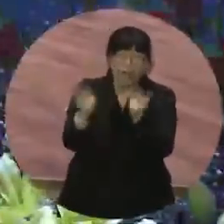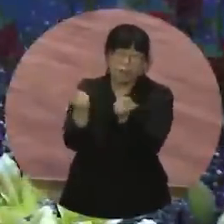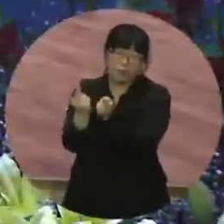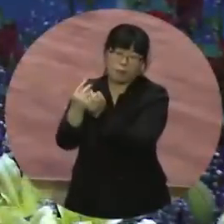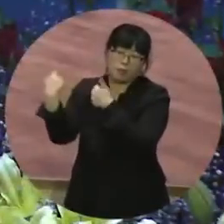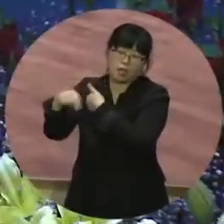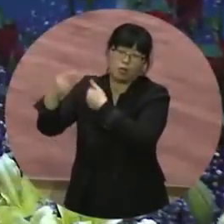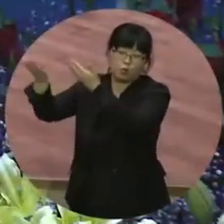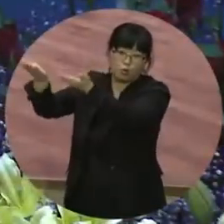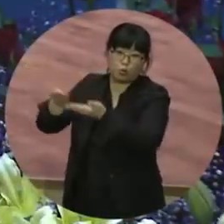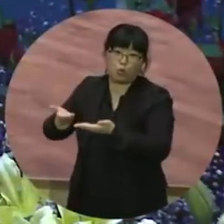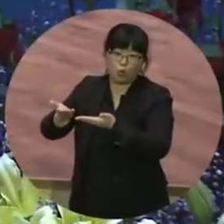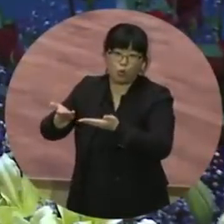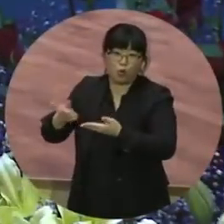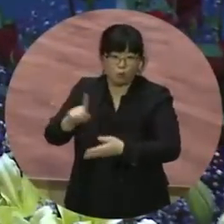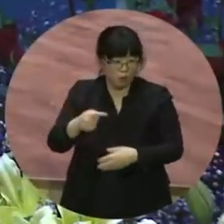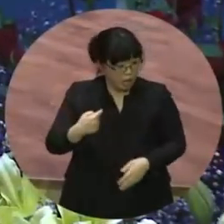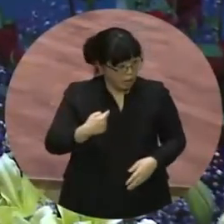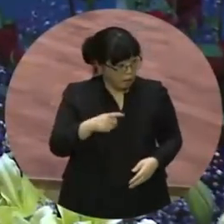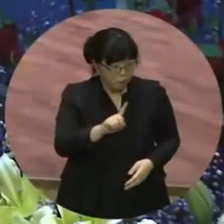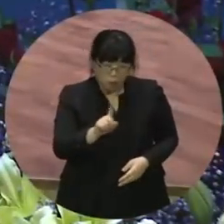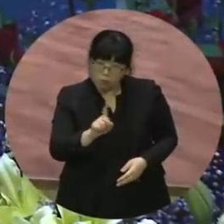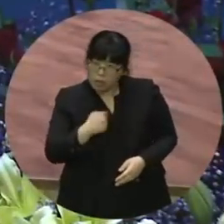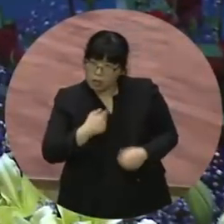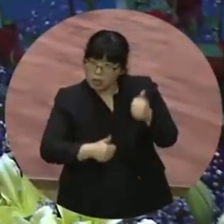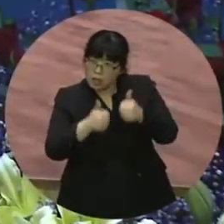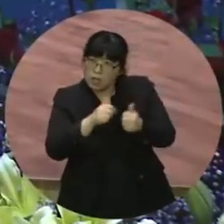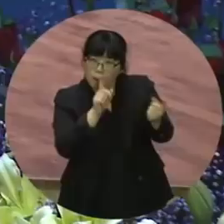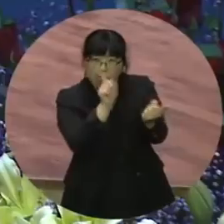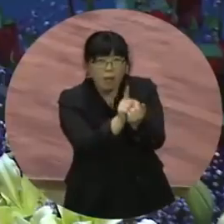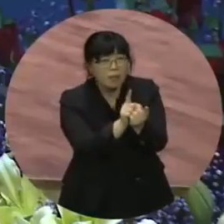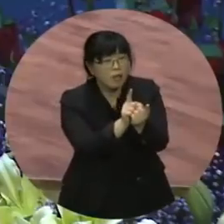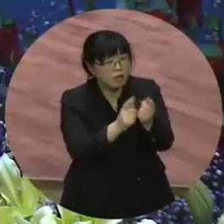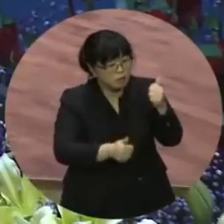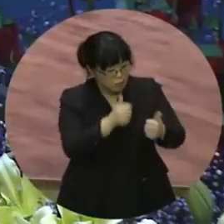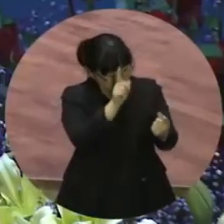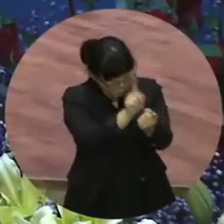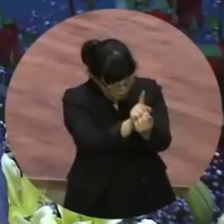시험은요, 감당할 수 있는 시험이에요. 시험. 그러니까,